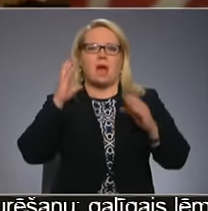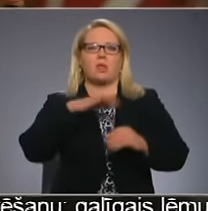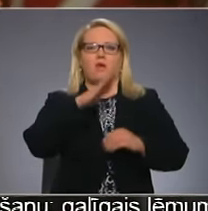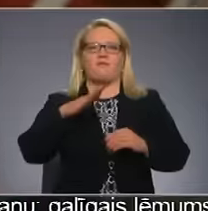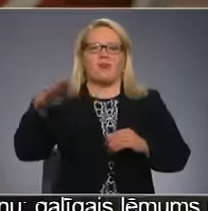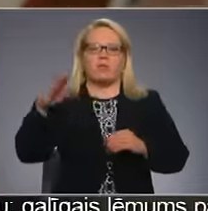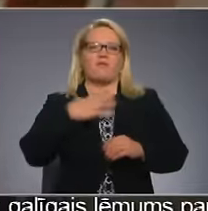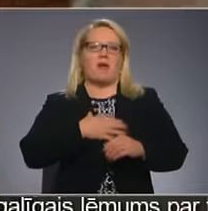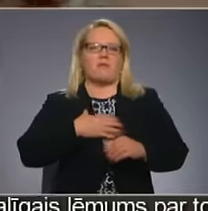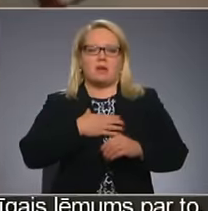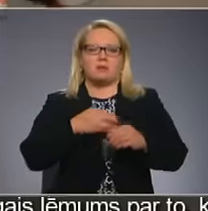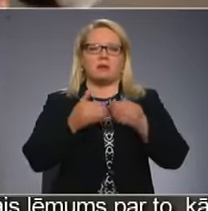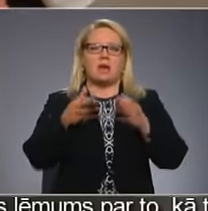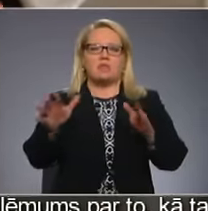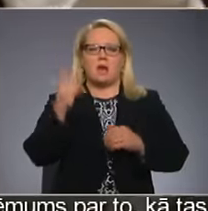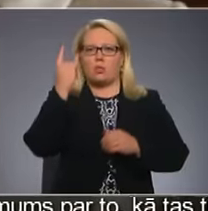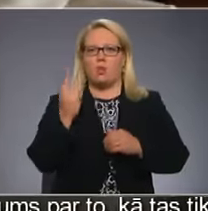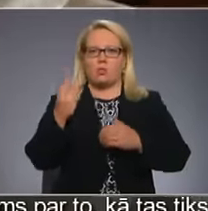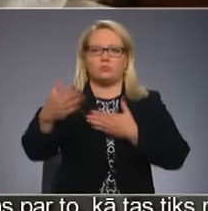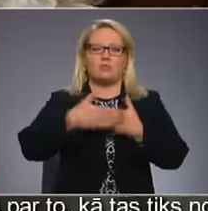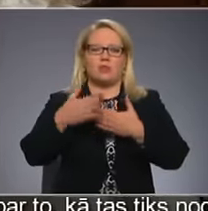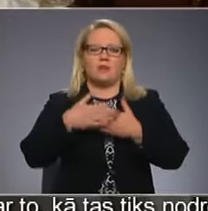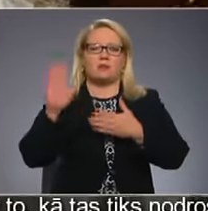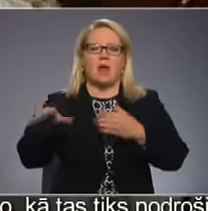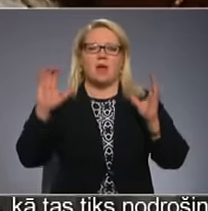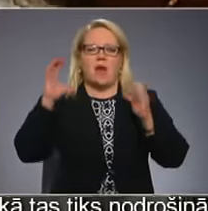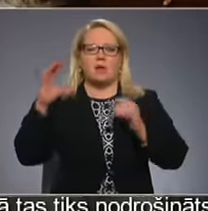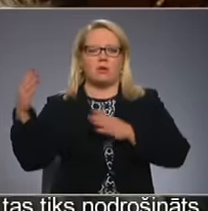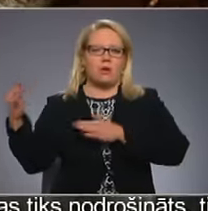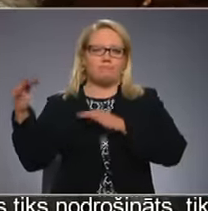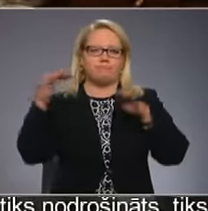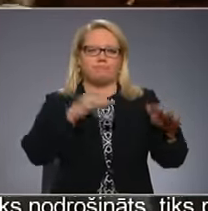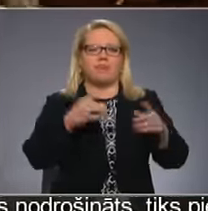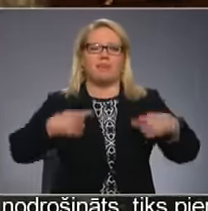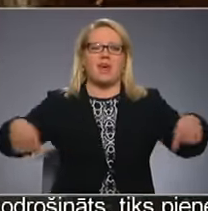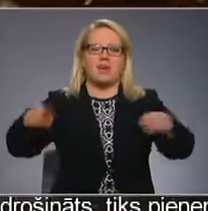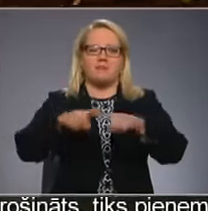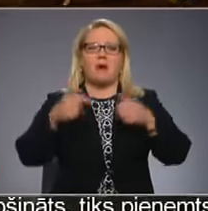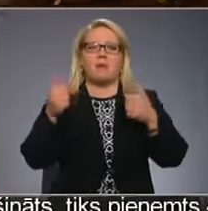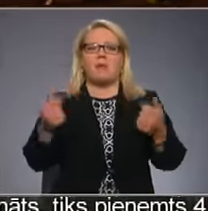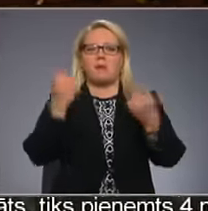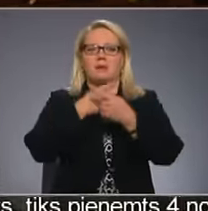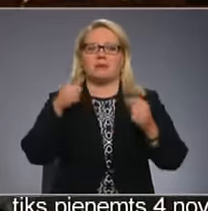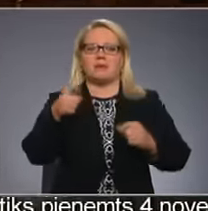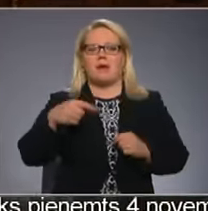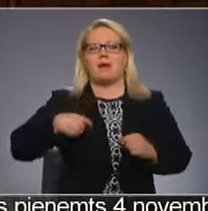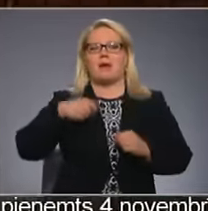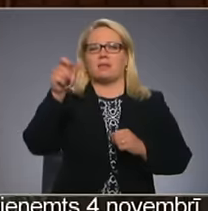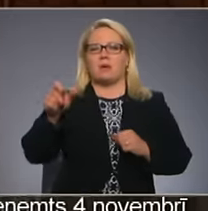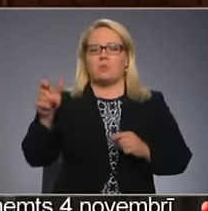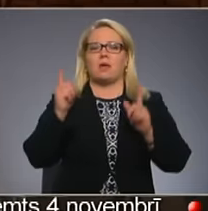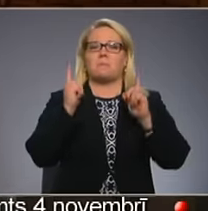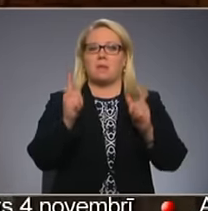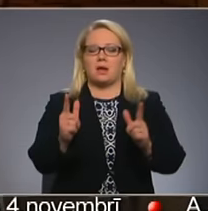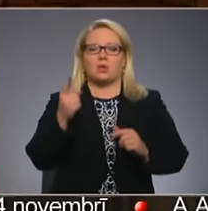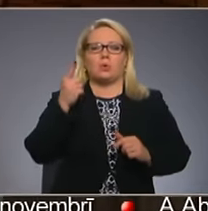un vai vajadzīgs atvērt logus un durvis, lai ielaistu tos telpā. Taču labā ziņa ir tā, ka deputāti piekrīt